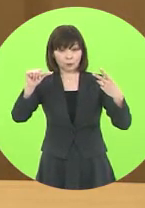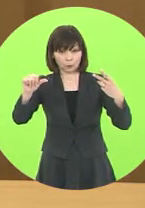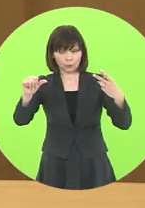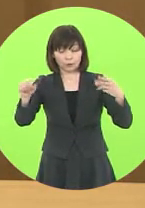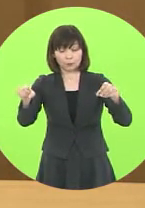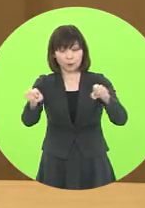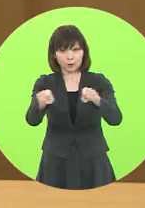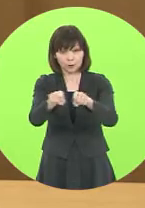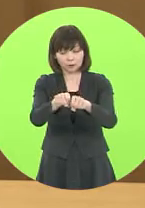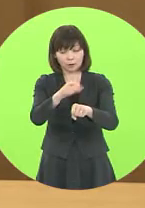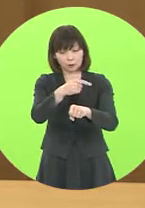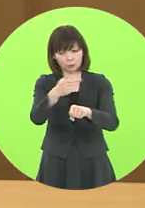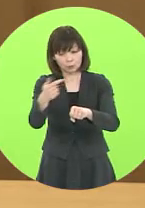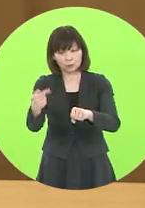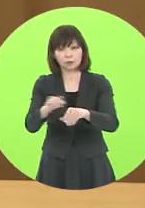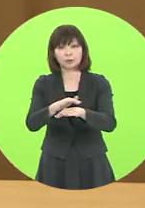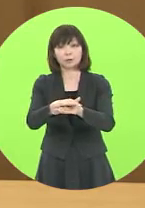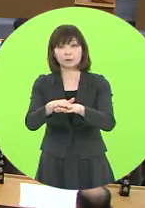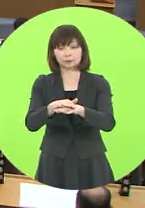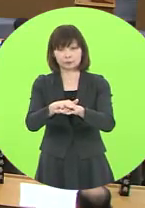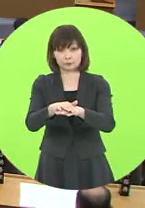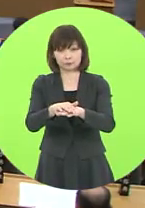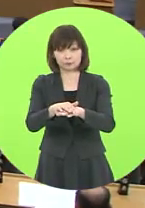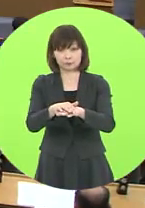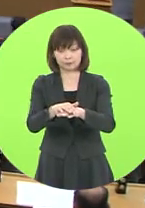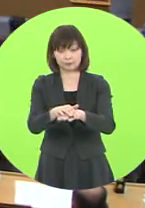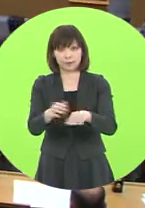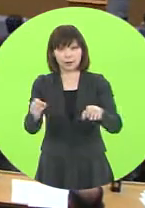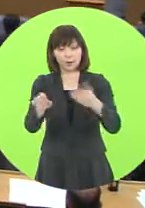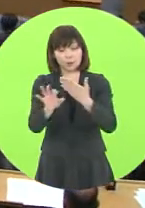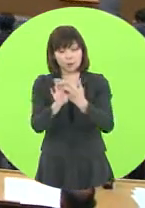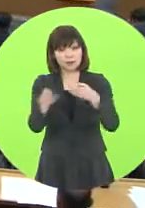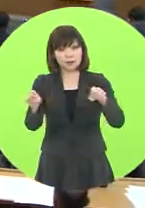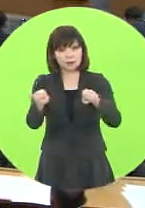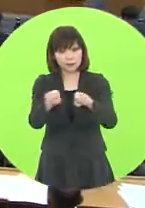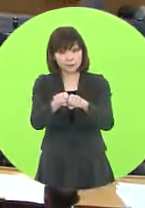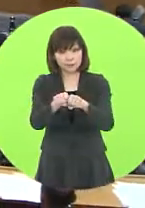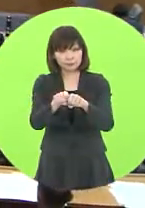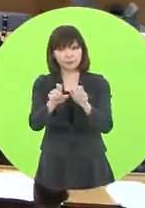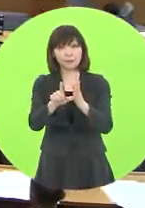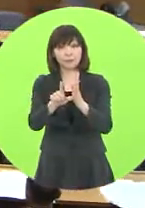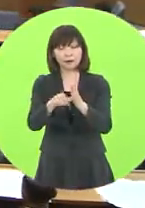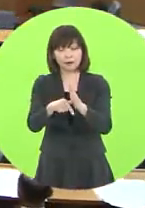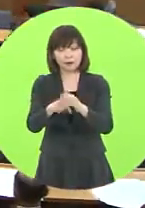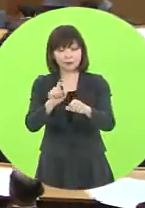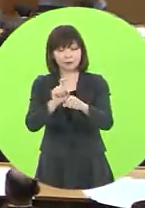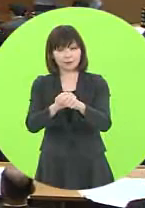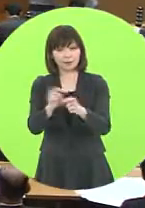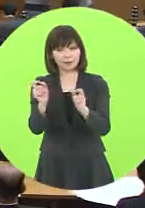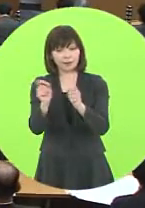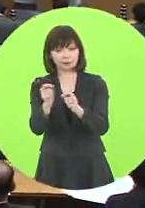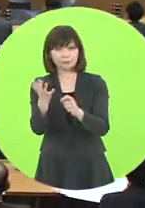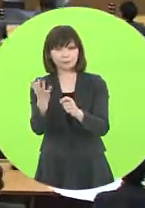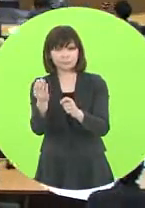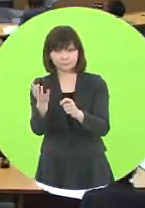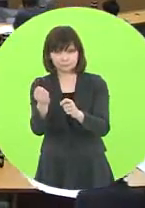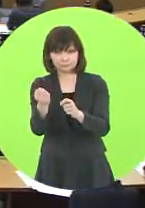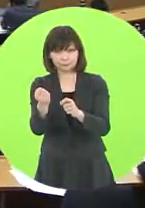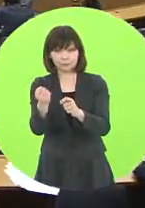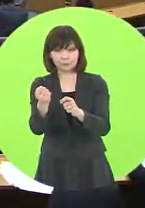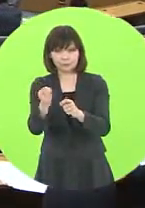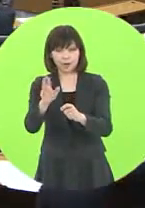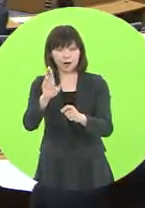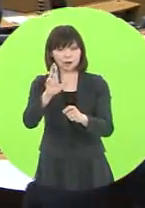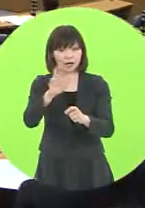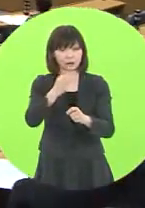は大変重要になってくるものと考えます。連結されることになった場合、時間短縮などの整備効果や